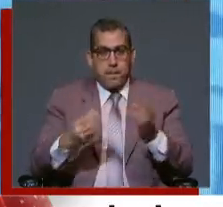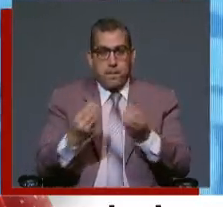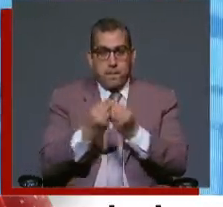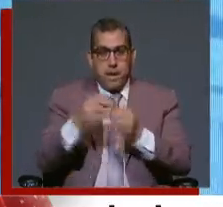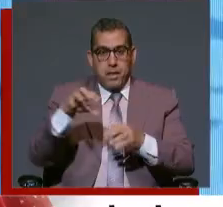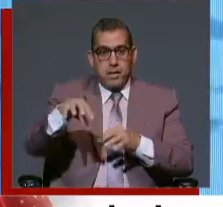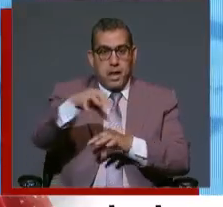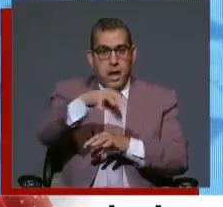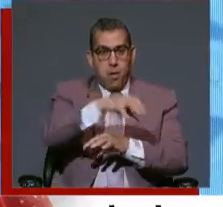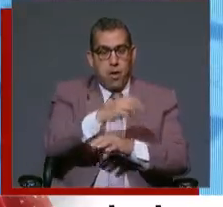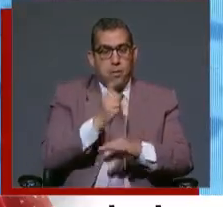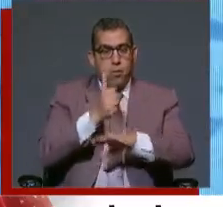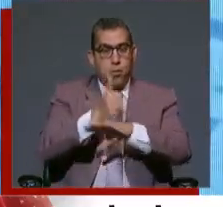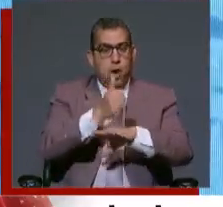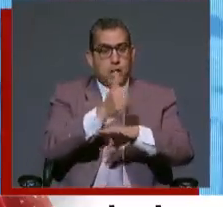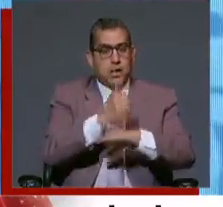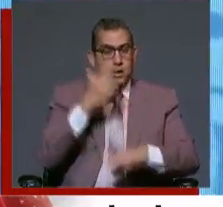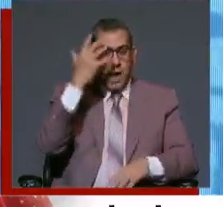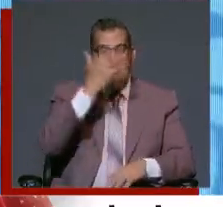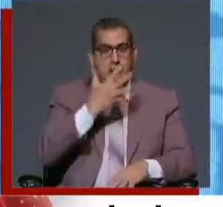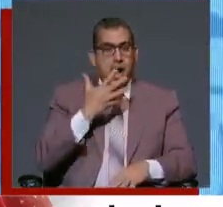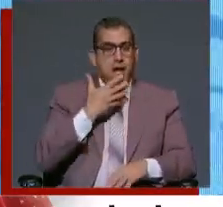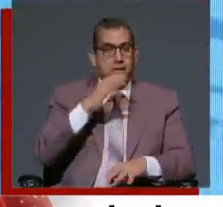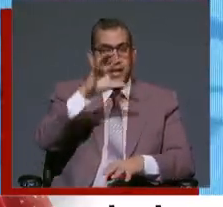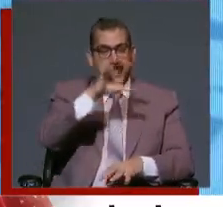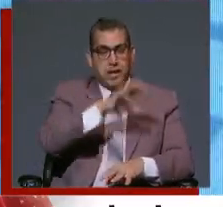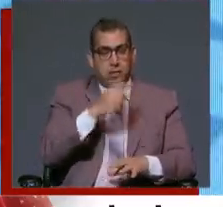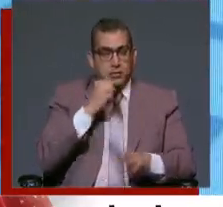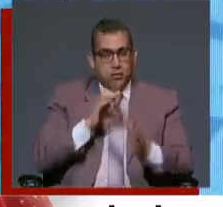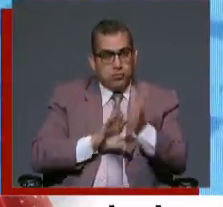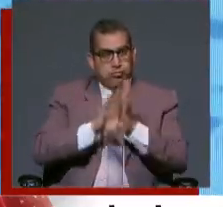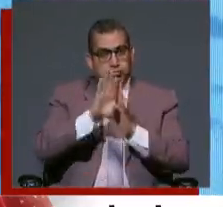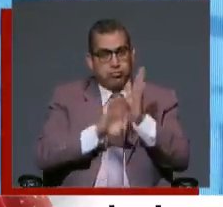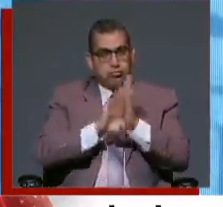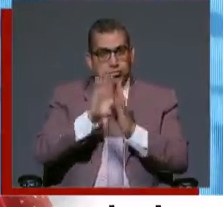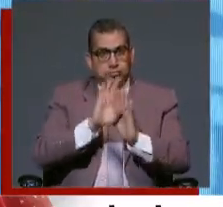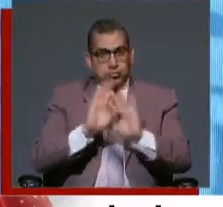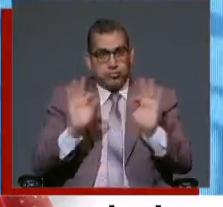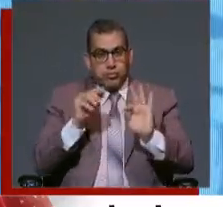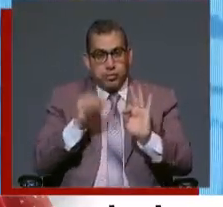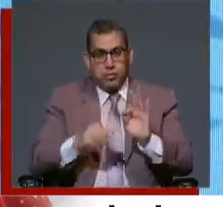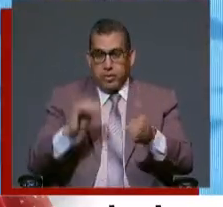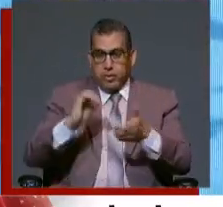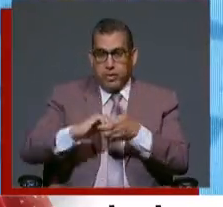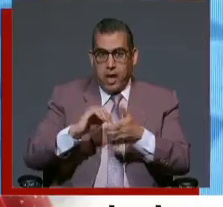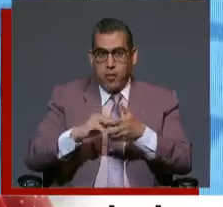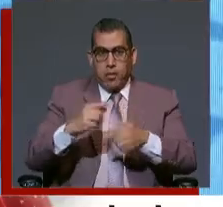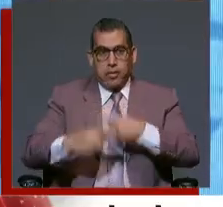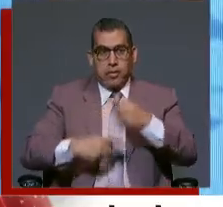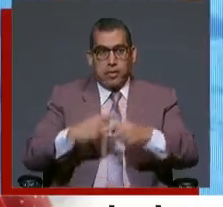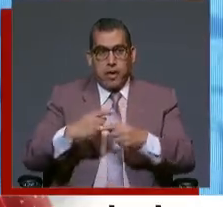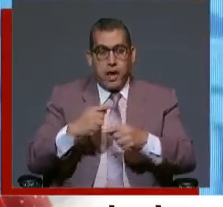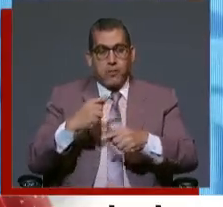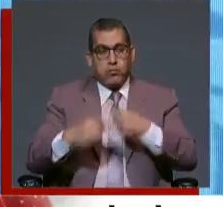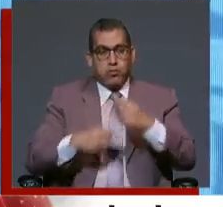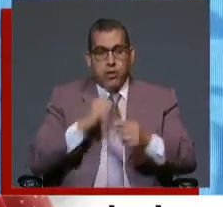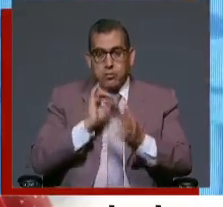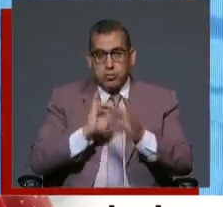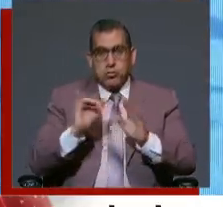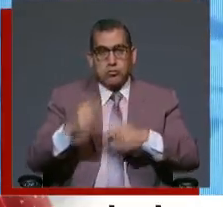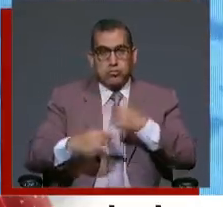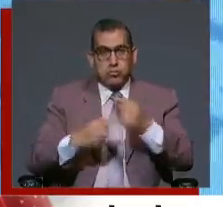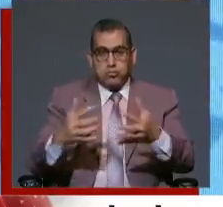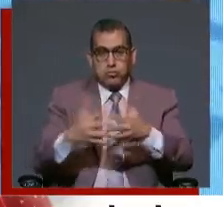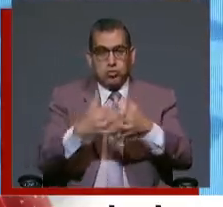دول ومؤسسات القارة الإفريقية وتنميتها من خلال التعاون الدائم والمستمر مع